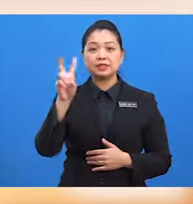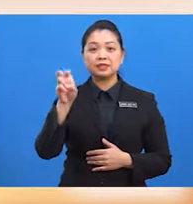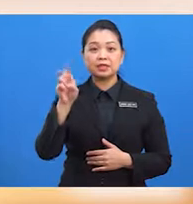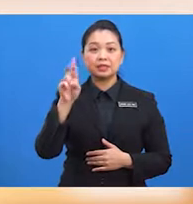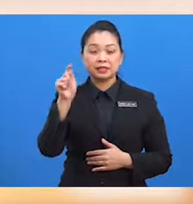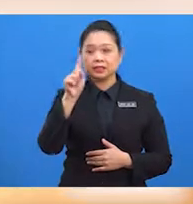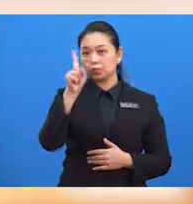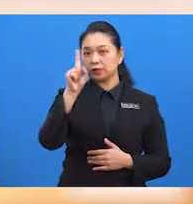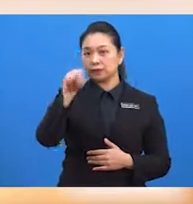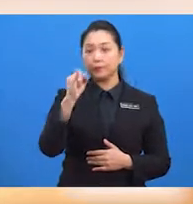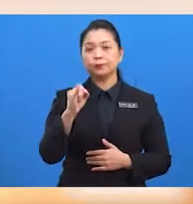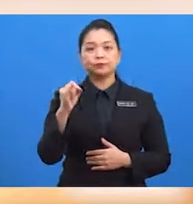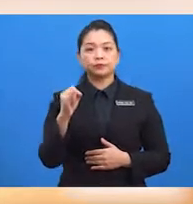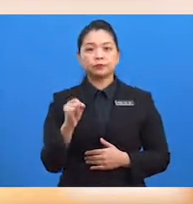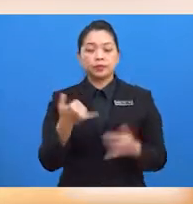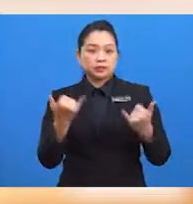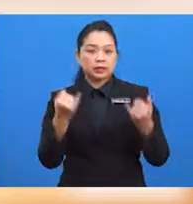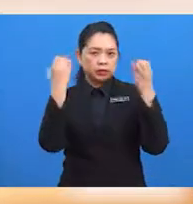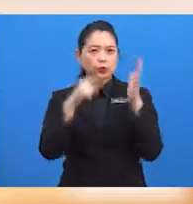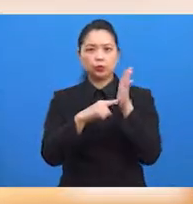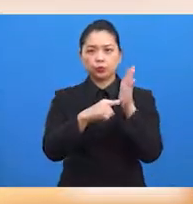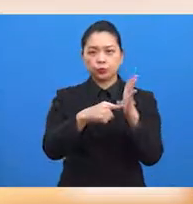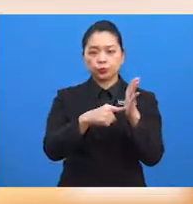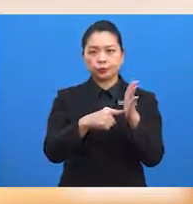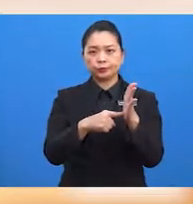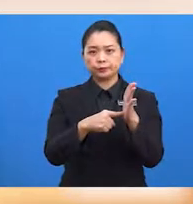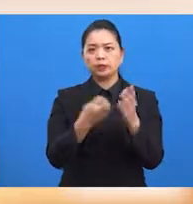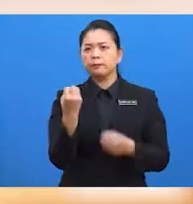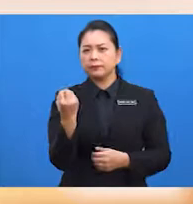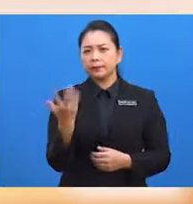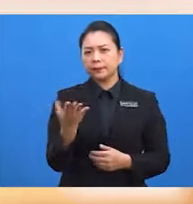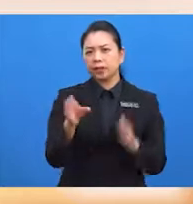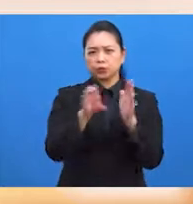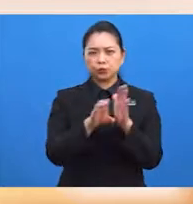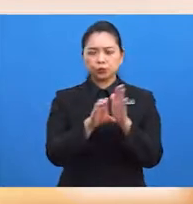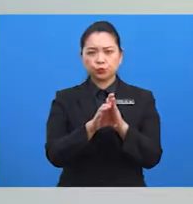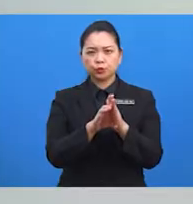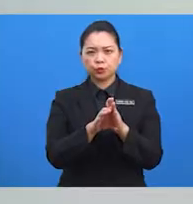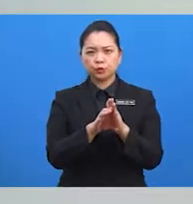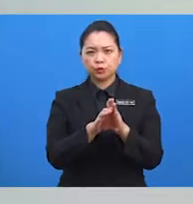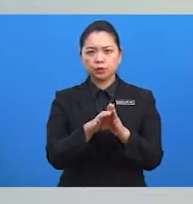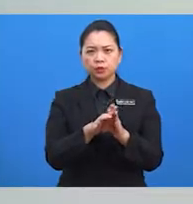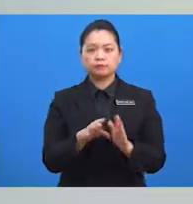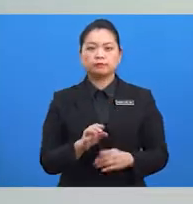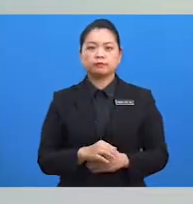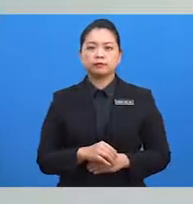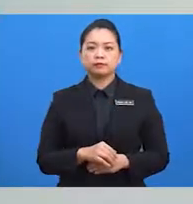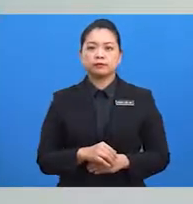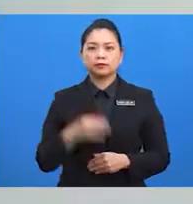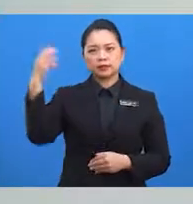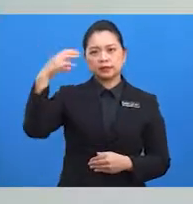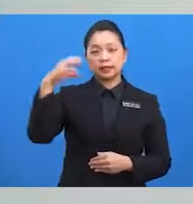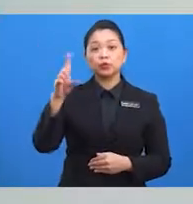murid-murid cek gu akan menunjukkan beberapa contoh anggaran news sinaran mengayun